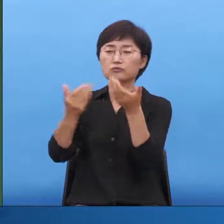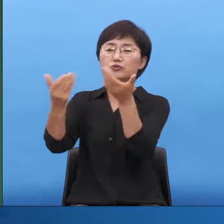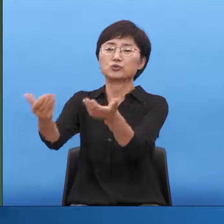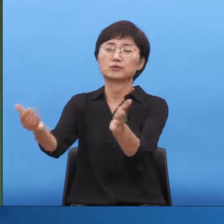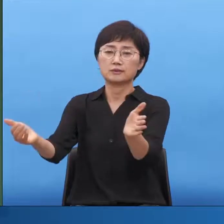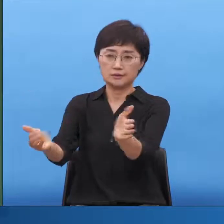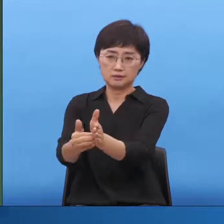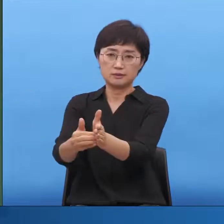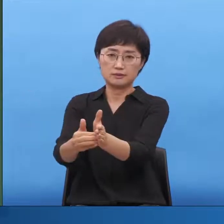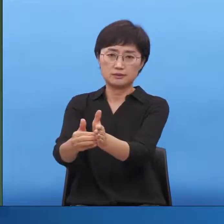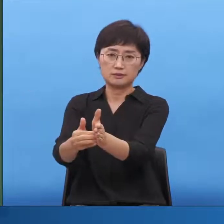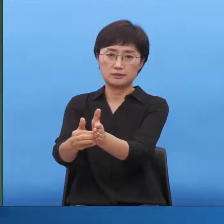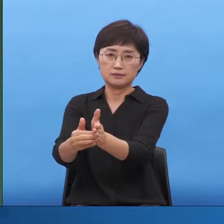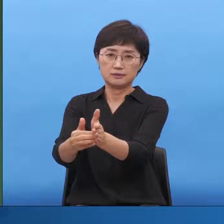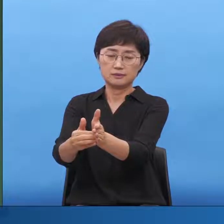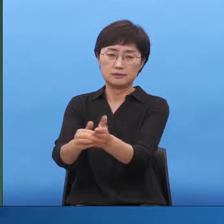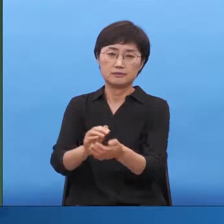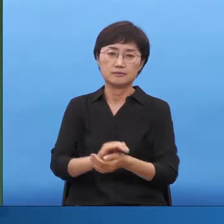要握住已经赐给的圣约。